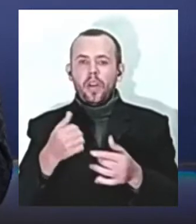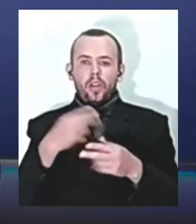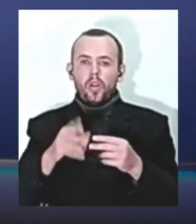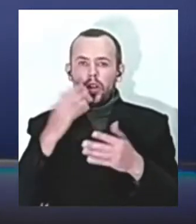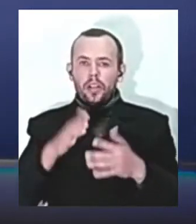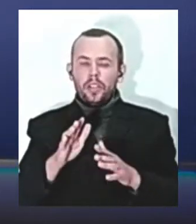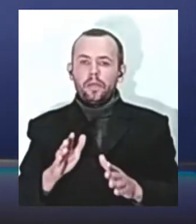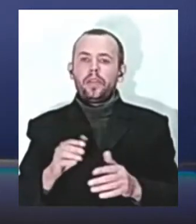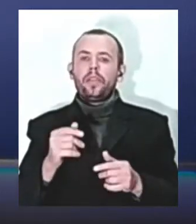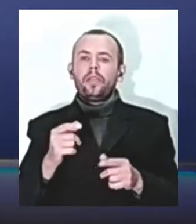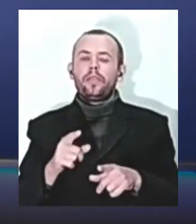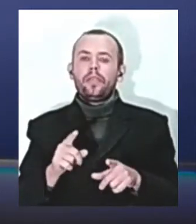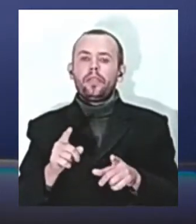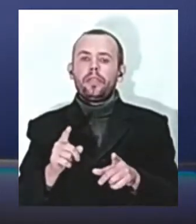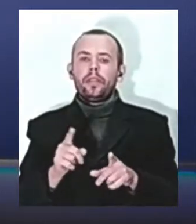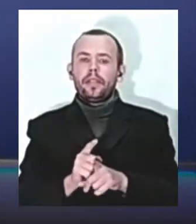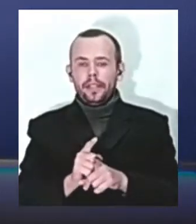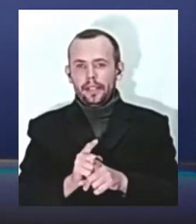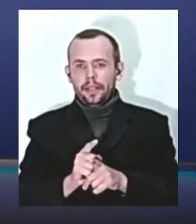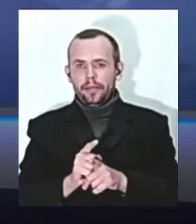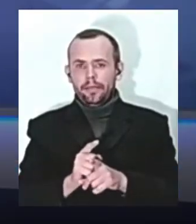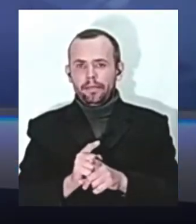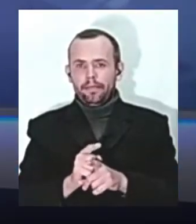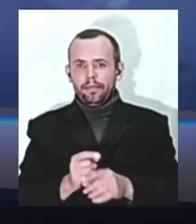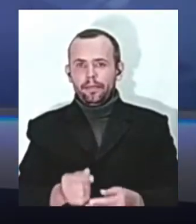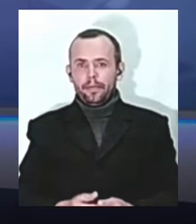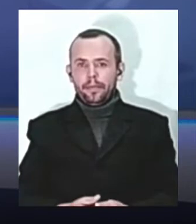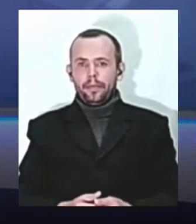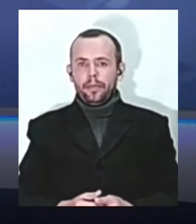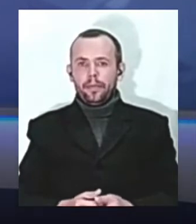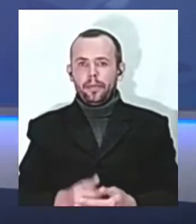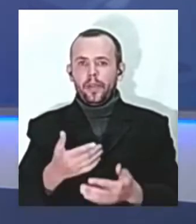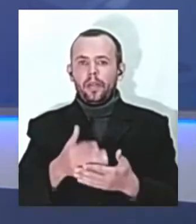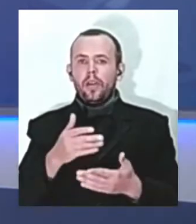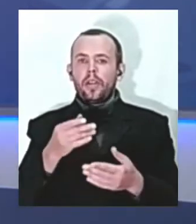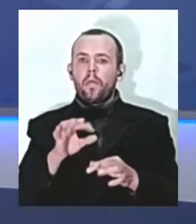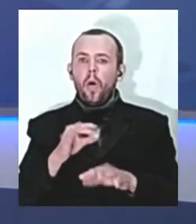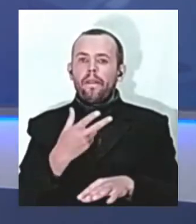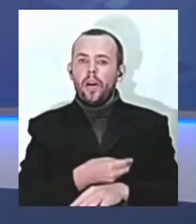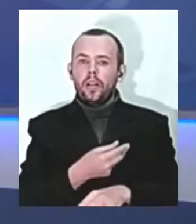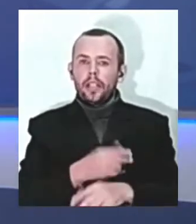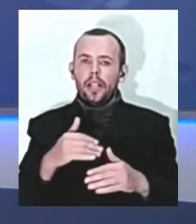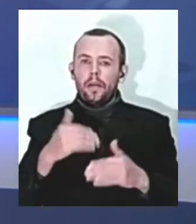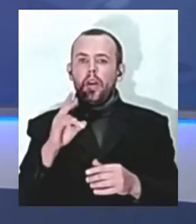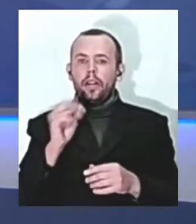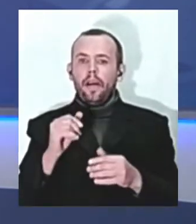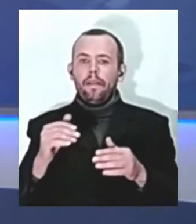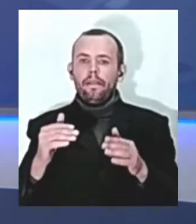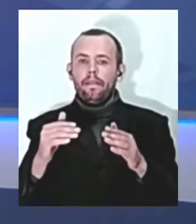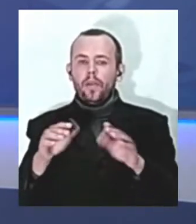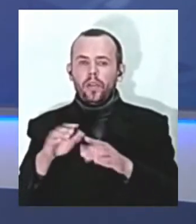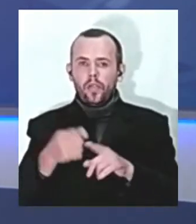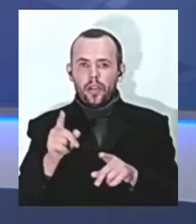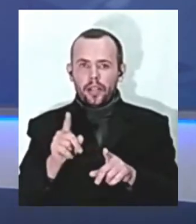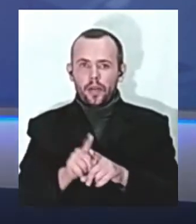Позитив повинен бути. Якщо ми говоримо про вакцинацію, на фоні цієї хвороби це досить складно, досить важко. Але нам